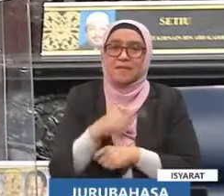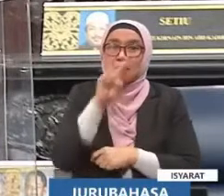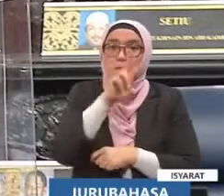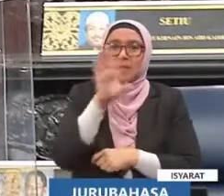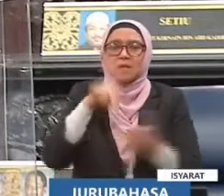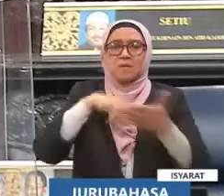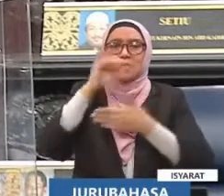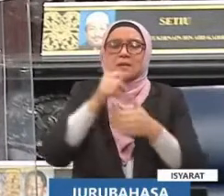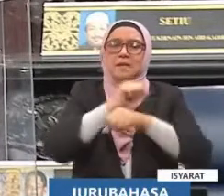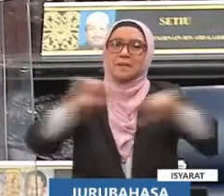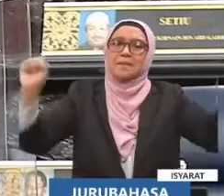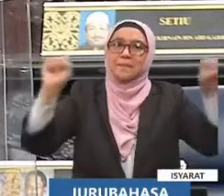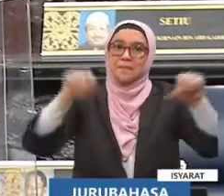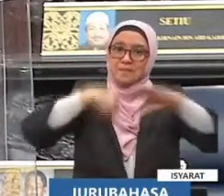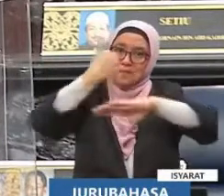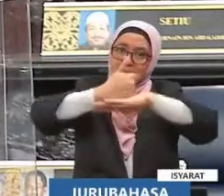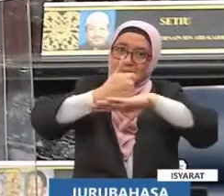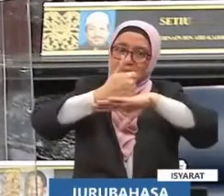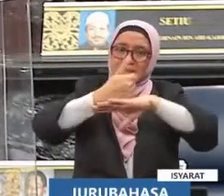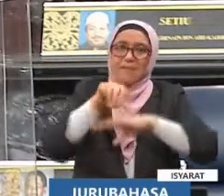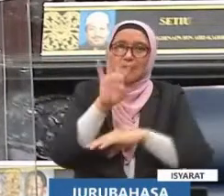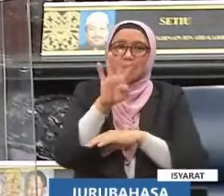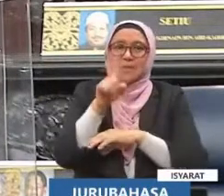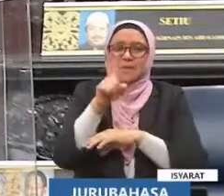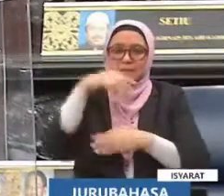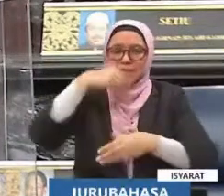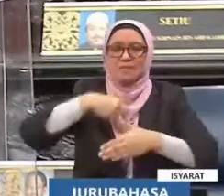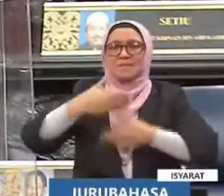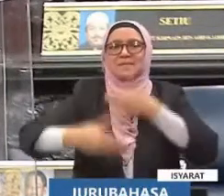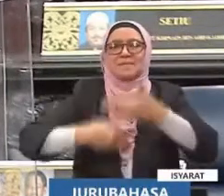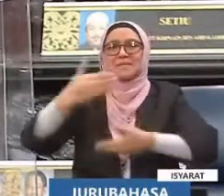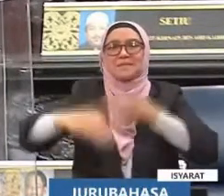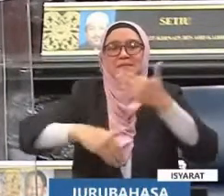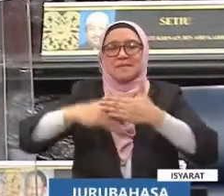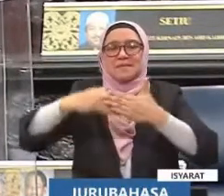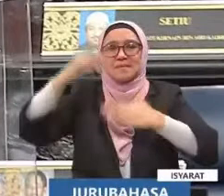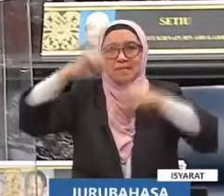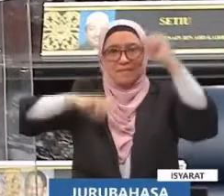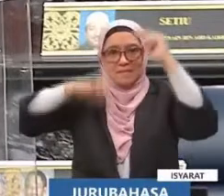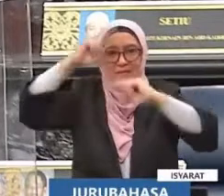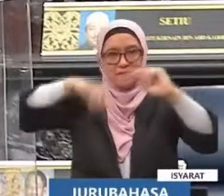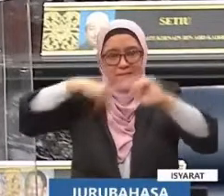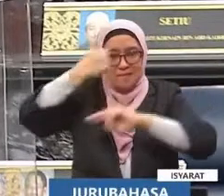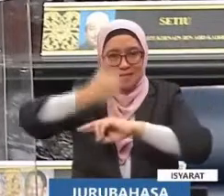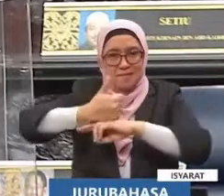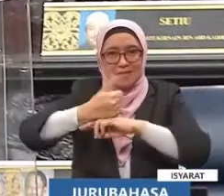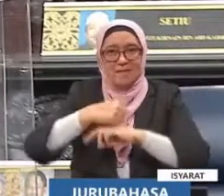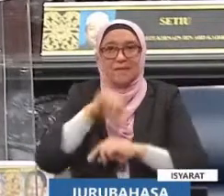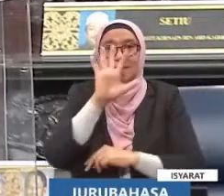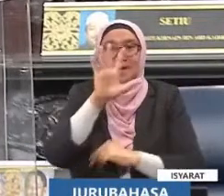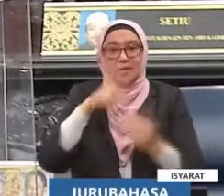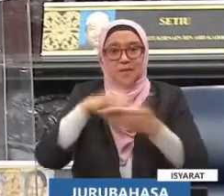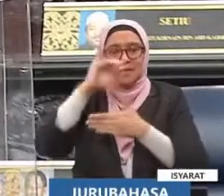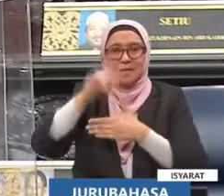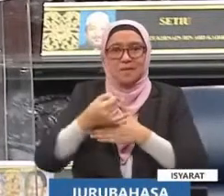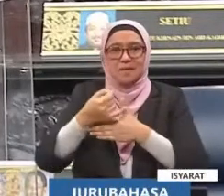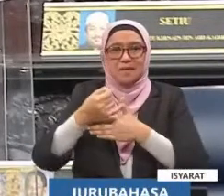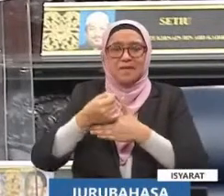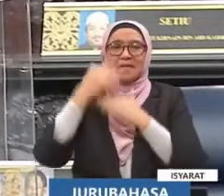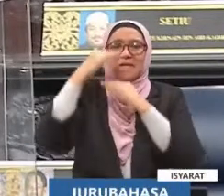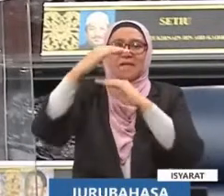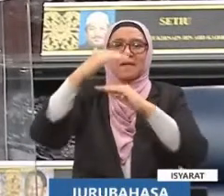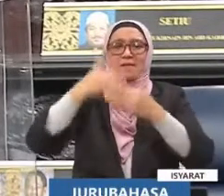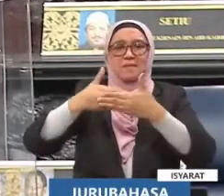benar 41 Project sedang dalam pembinaan mereka lima Project lagi dalam fasa prabana